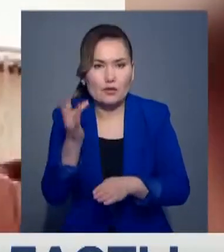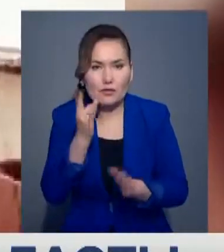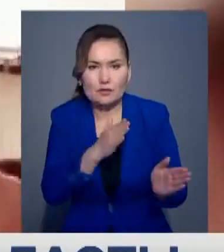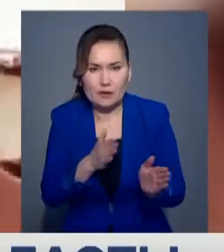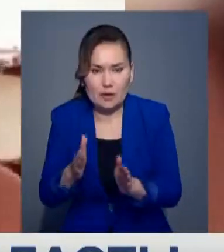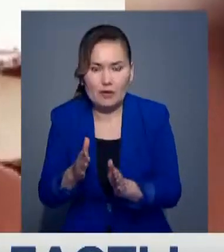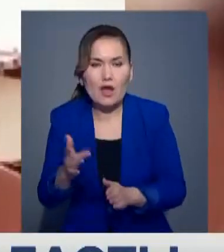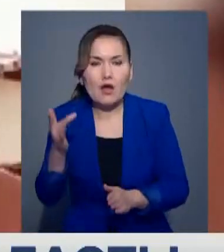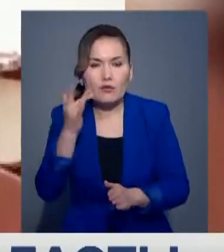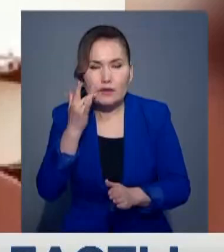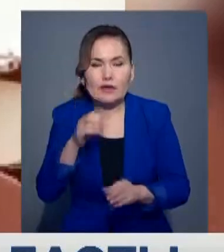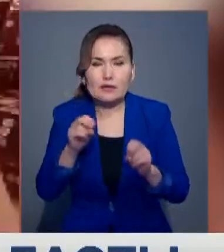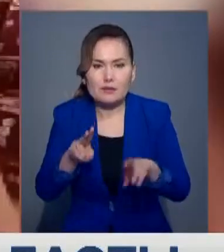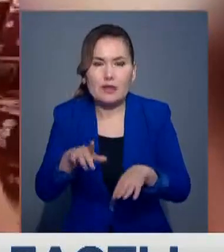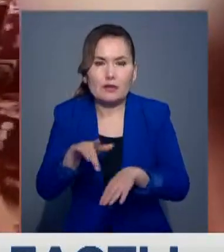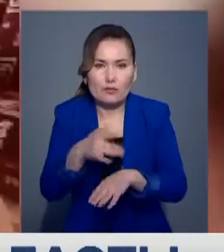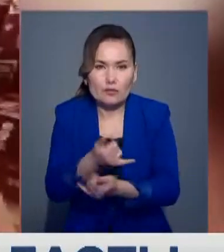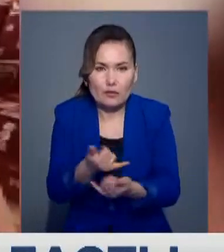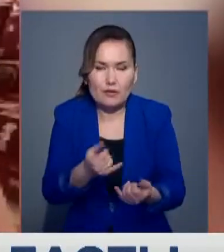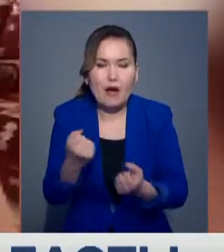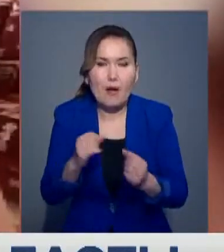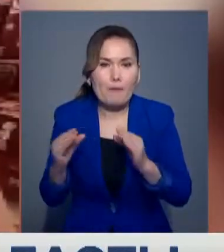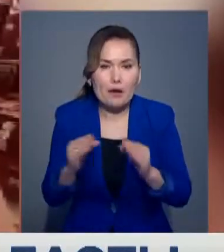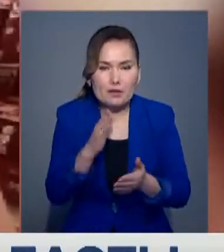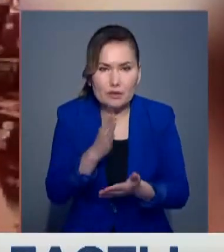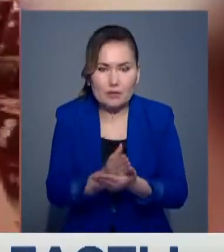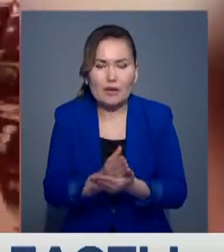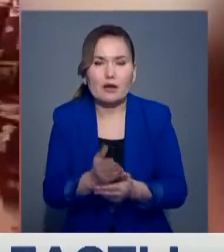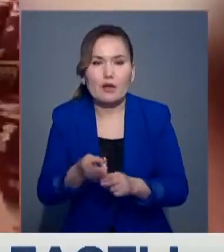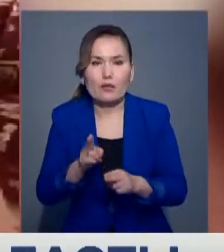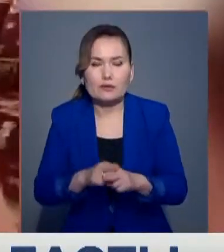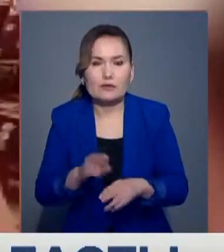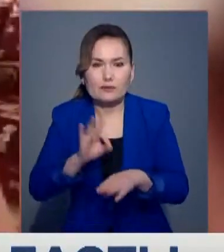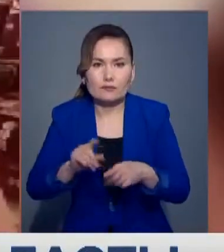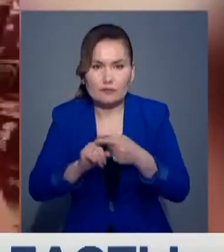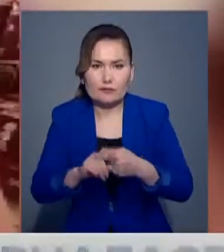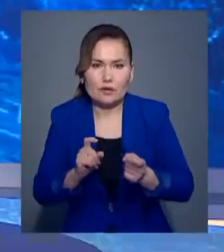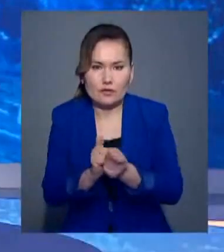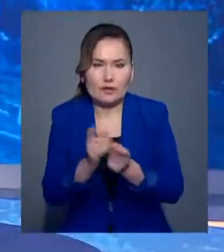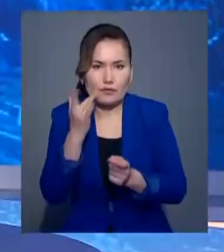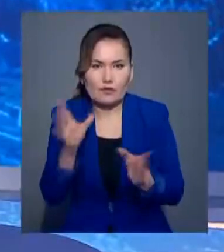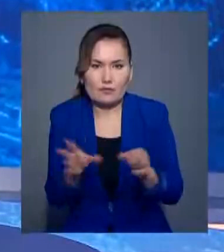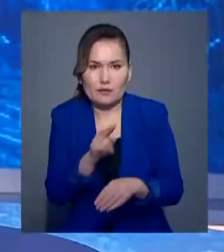уақытылы апарып, уақытылы алып келіп жатыр. Індетті жоюға атсалысамыз, біргеміз.